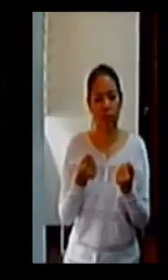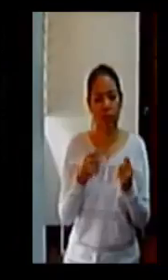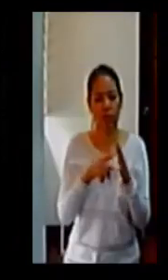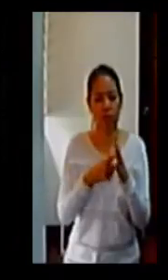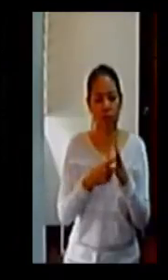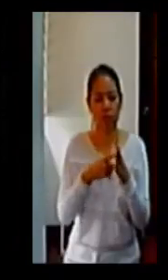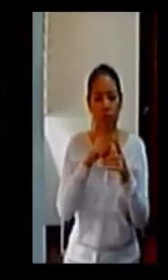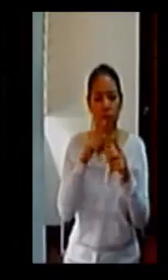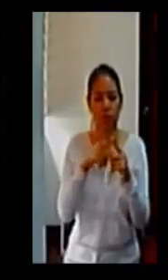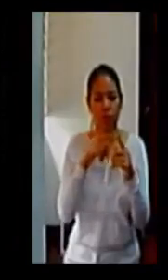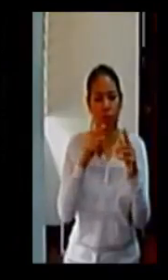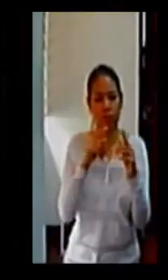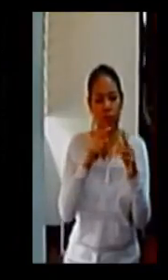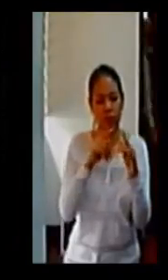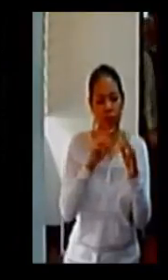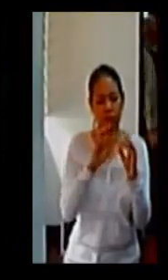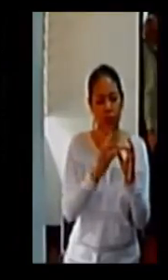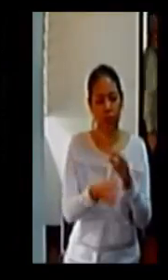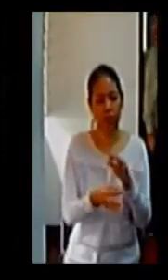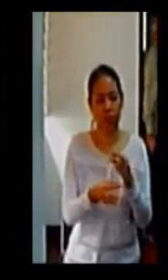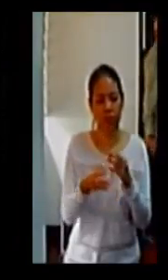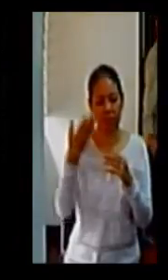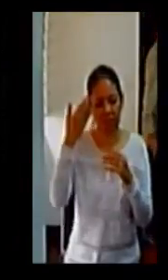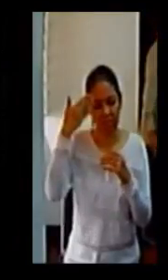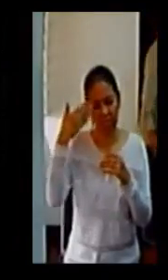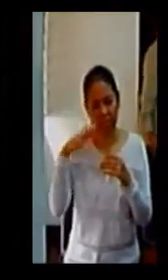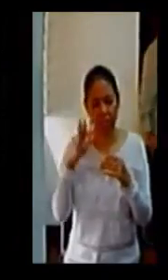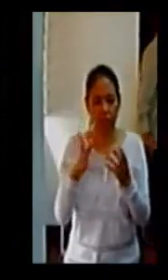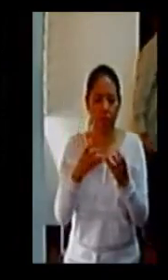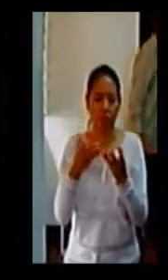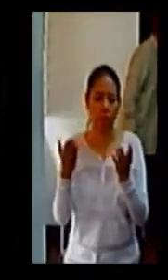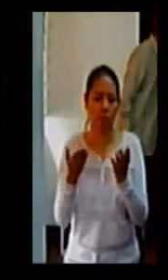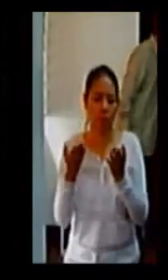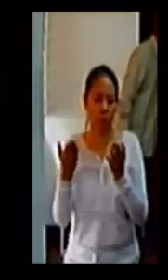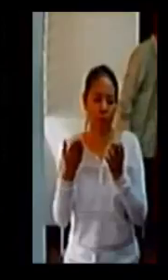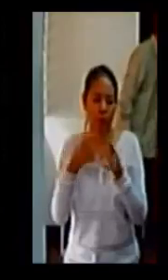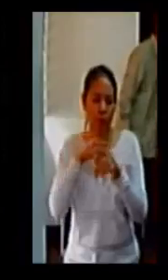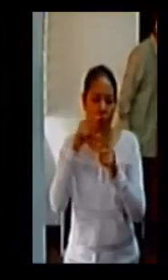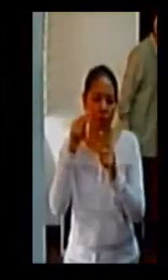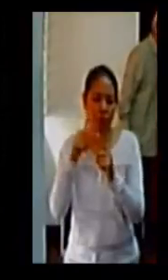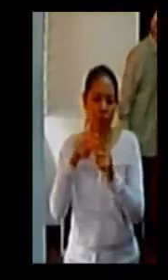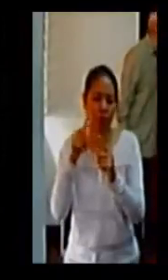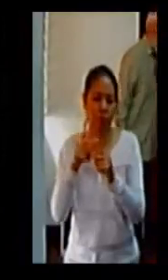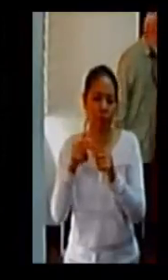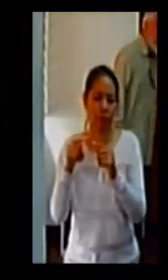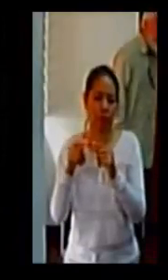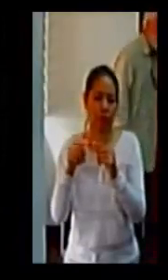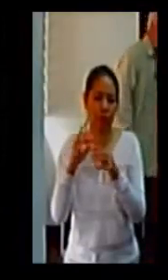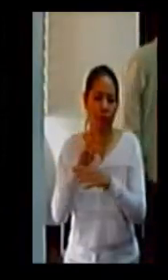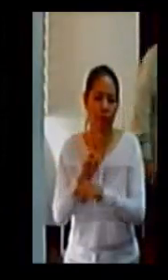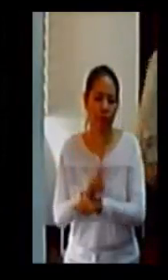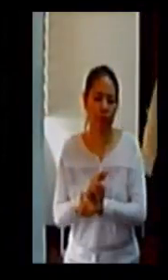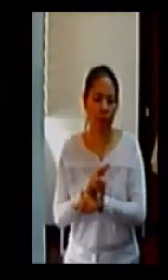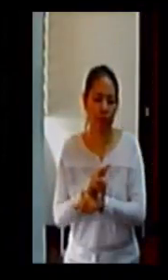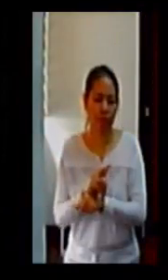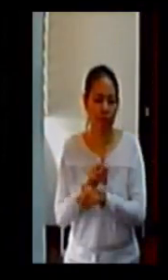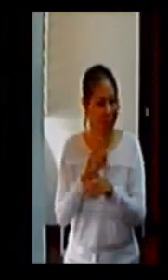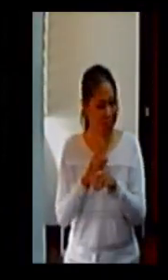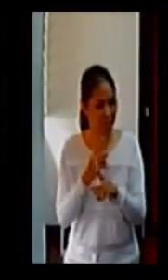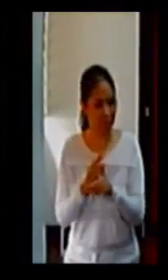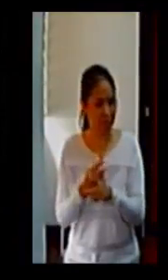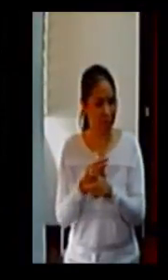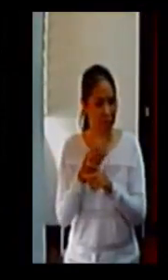So hindi niyo rin ma-plot kung kailan kayo mag-ritual. Tama po ba yung intindi ko po dun sa inyong mga